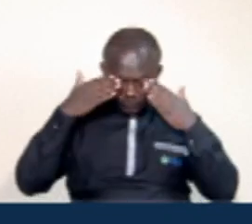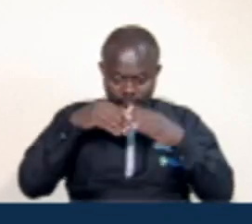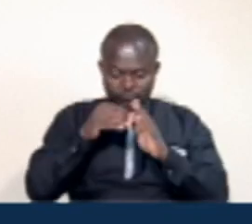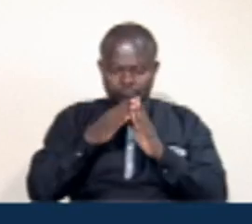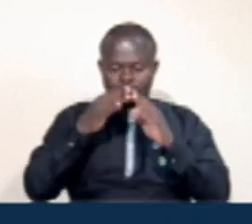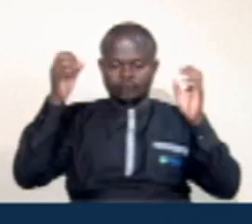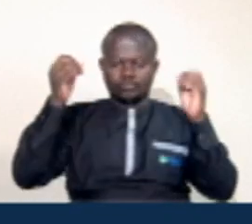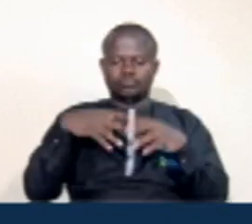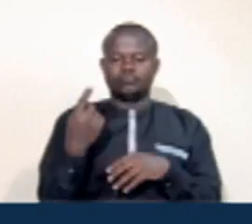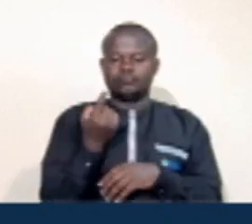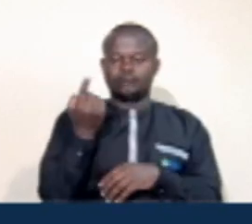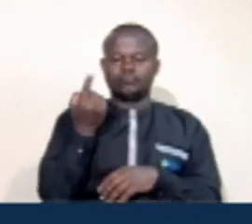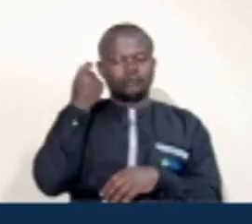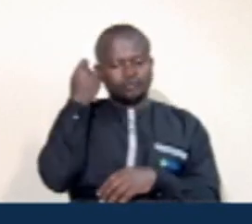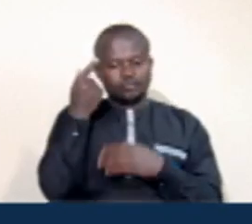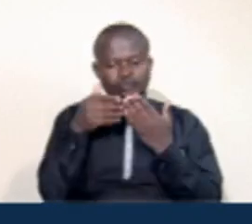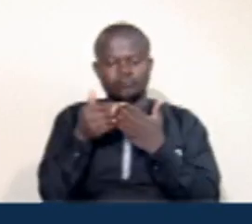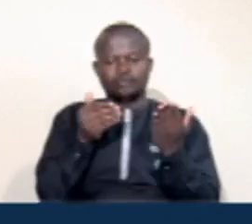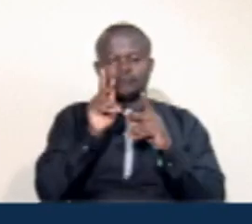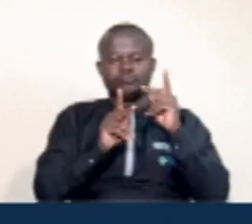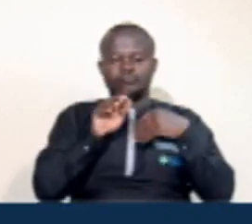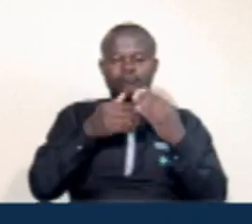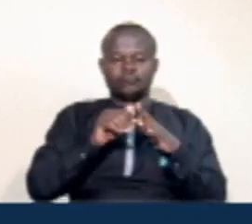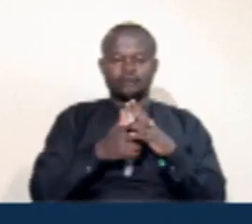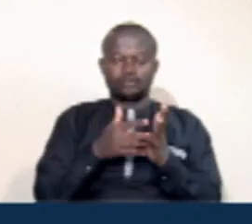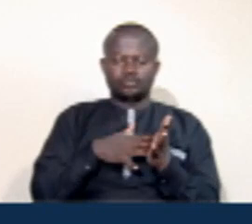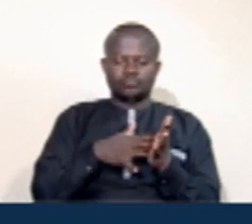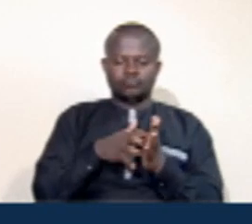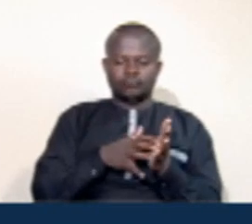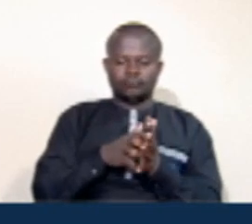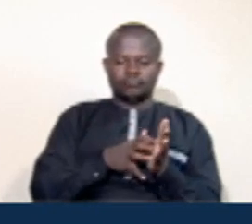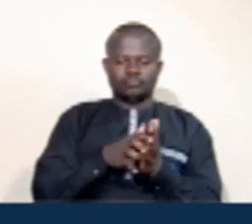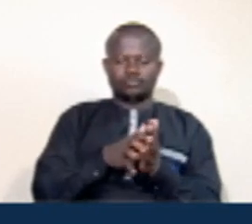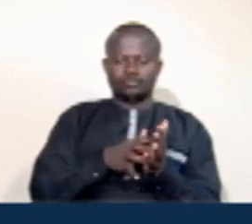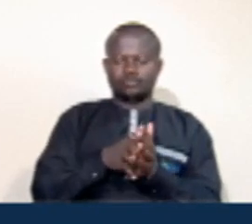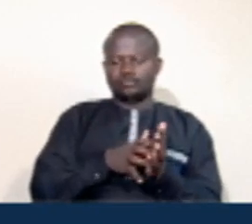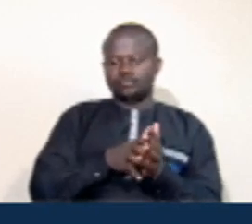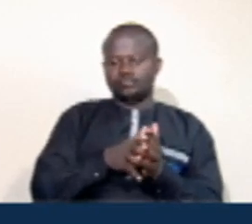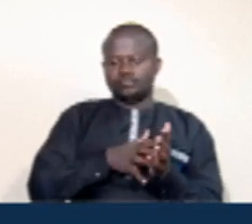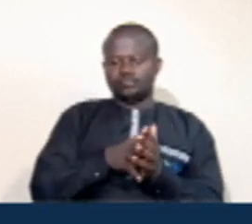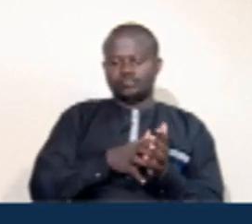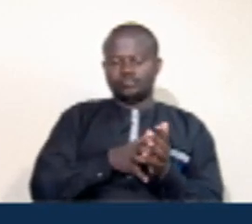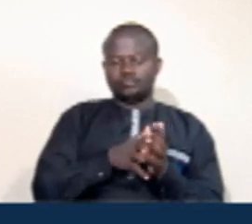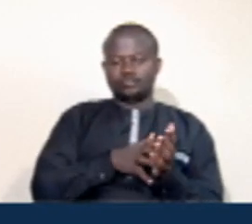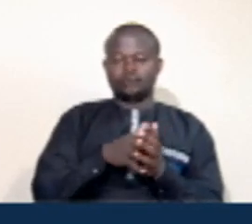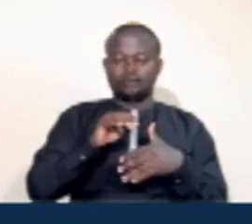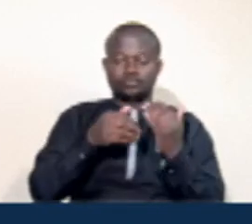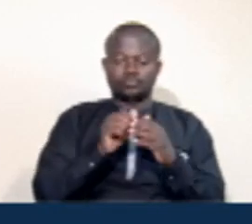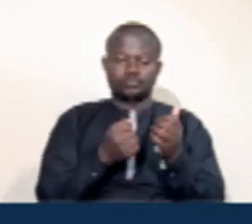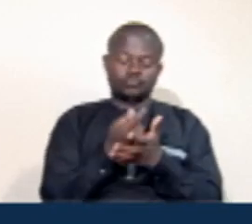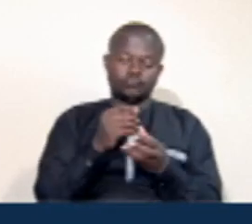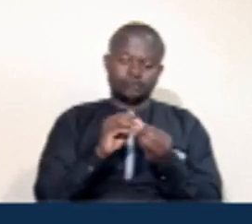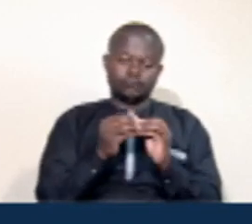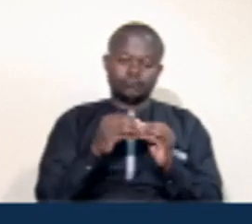Kigali bivuze ko abantu batangiye kudohoka kandi ku kudohoka bishobora gutuma imibare igomba